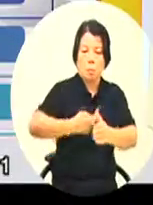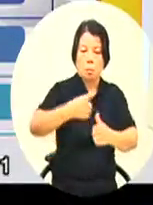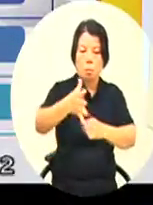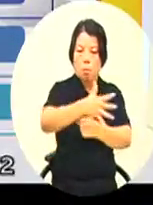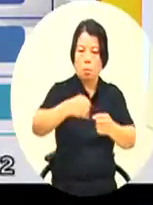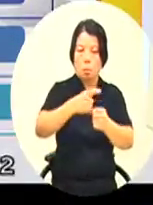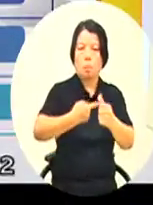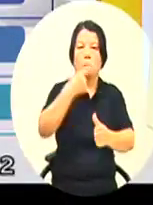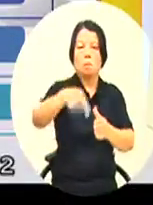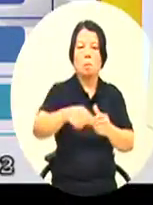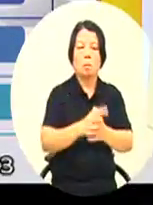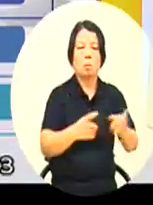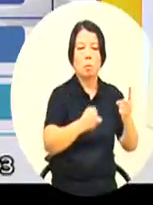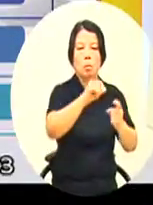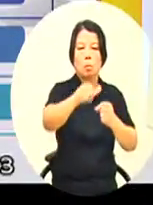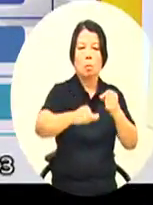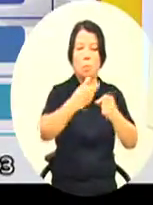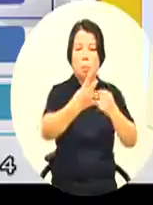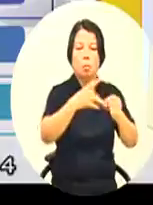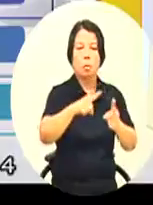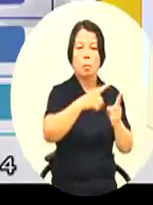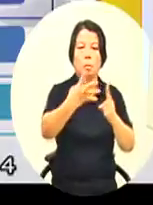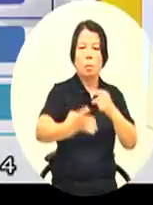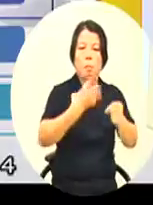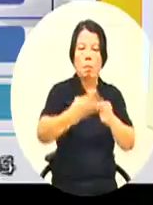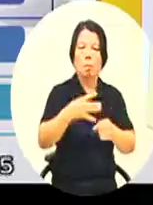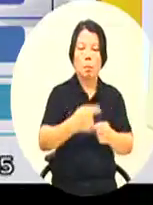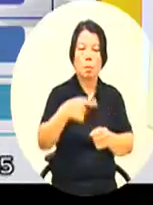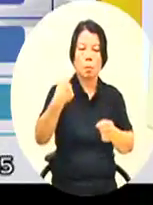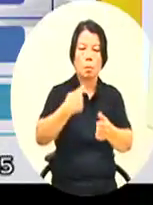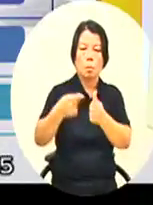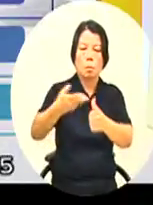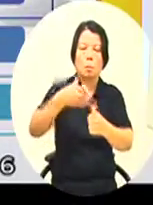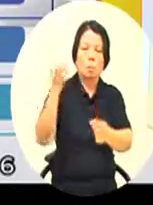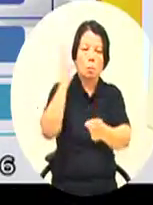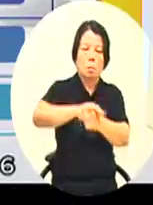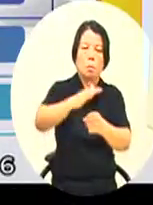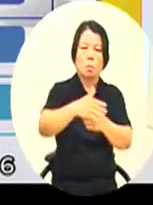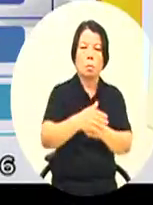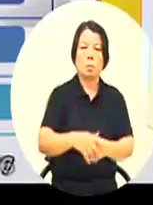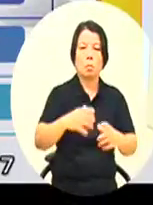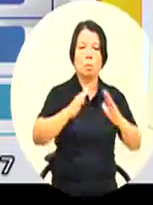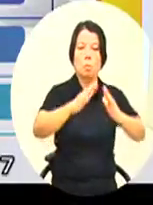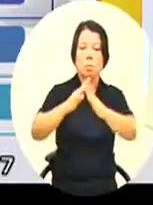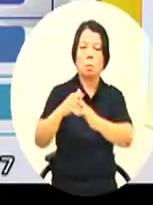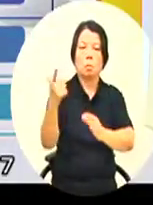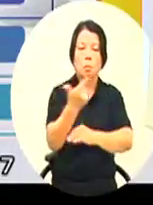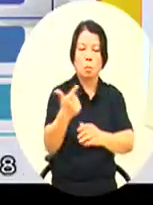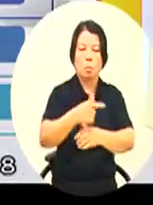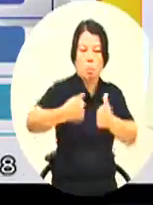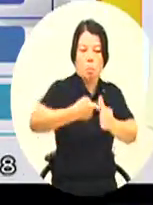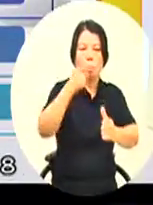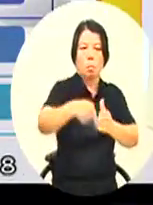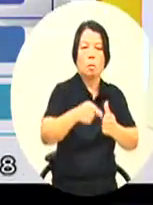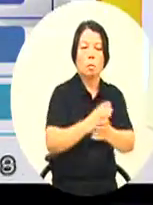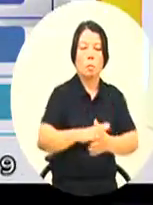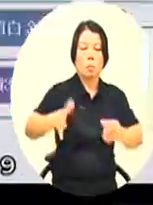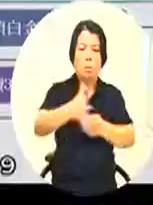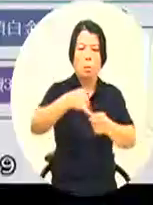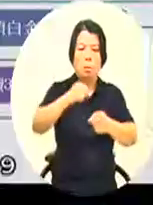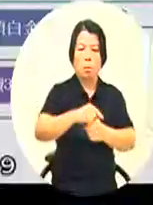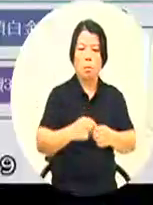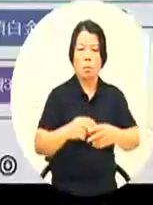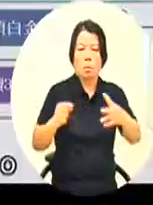那104年度呢，所有的教育经费补助考核6都第一名。那资讯教育执行成果全国的特